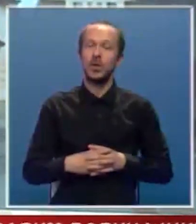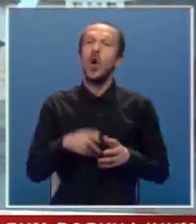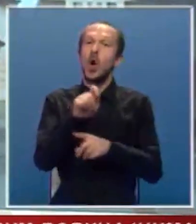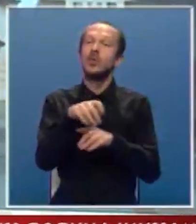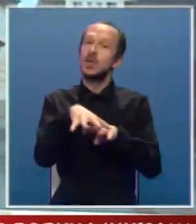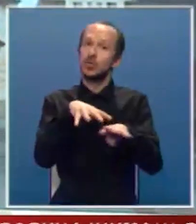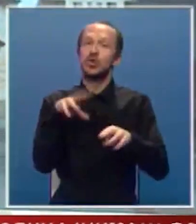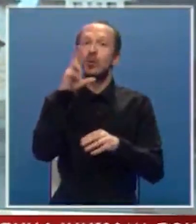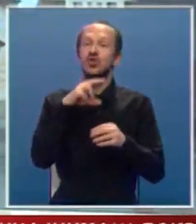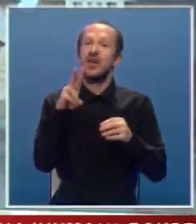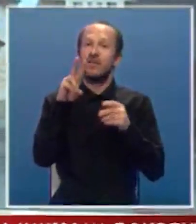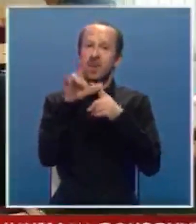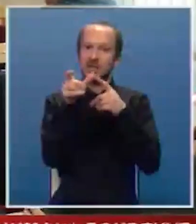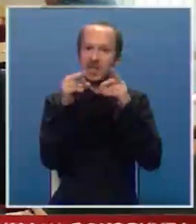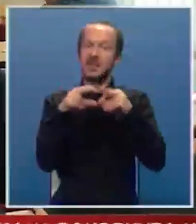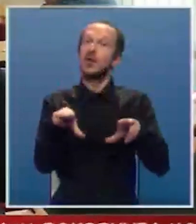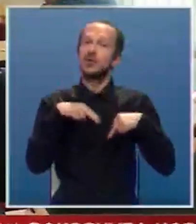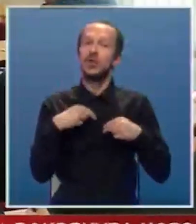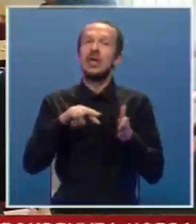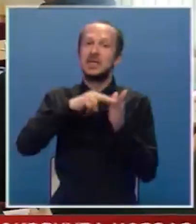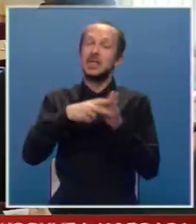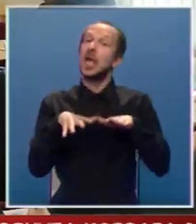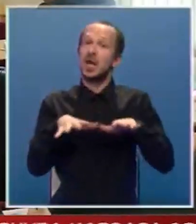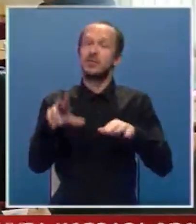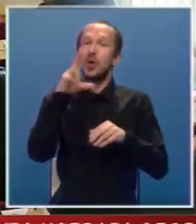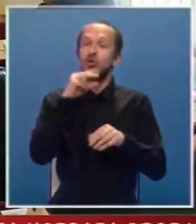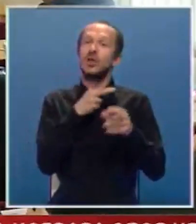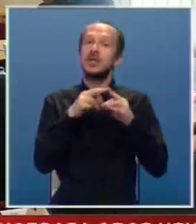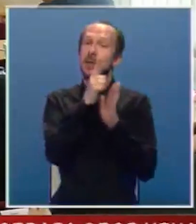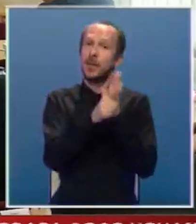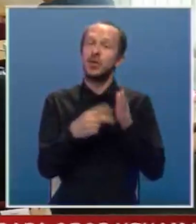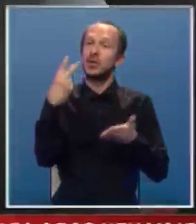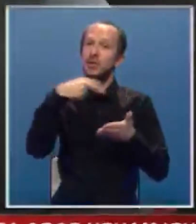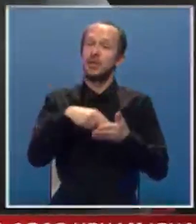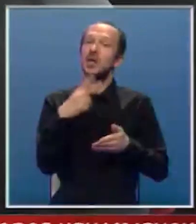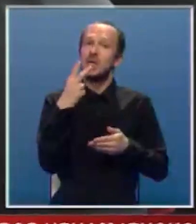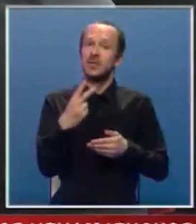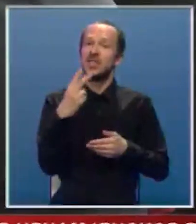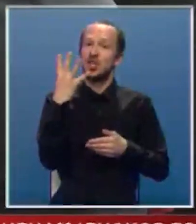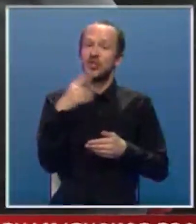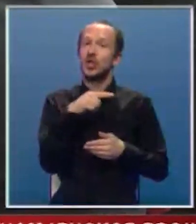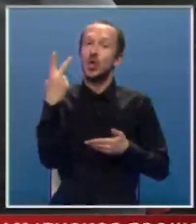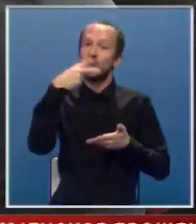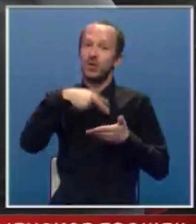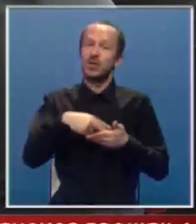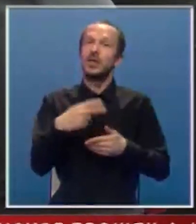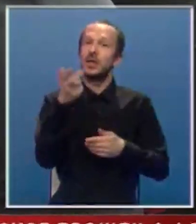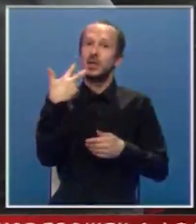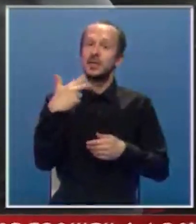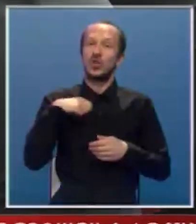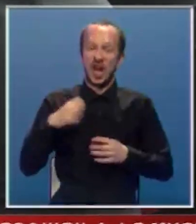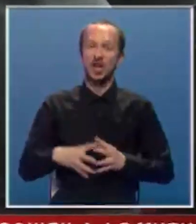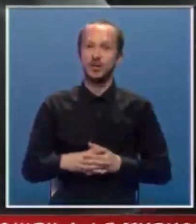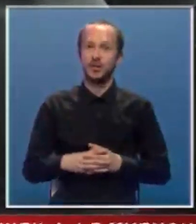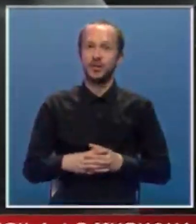Odbornici Skupštine opštine Vlasenice usvojili su strategiju razvoja opštine za period od 2024. do 2030.